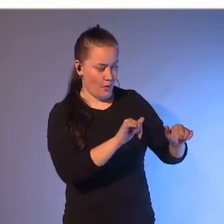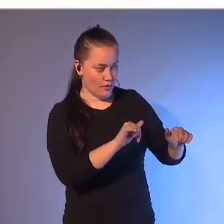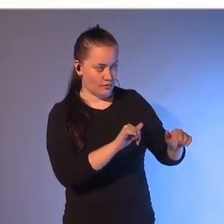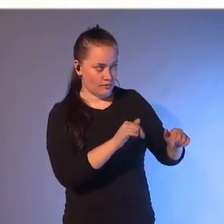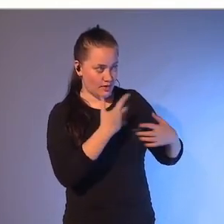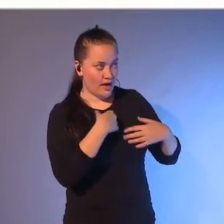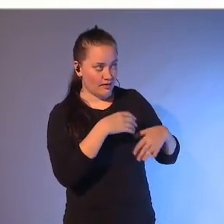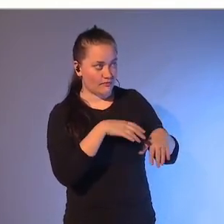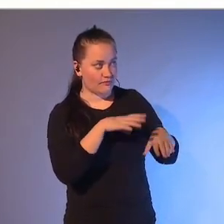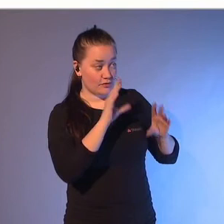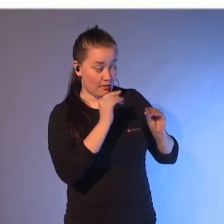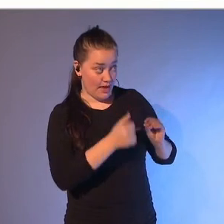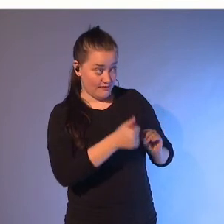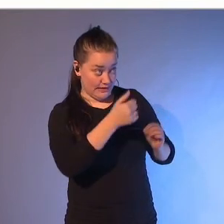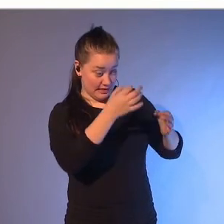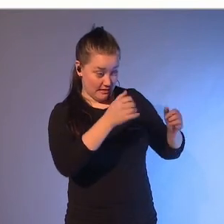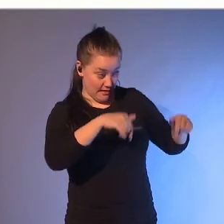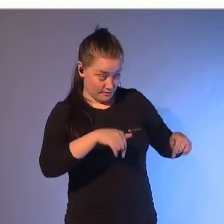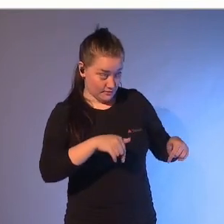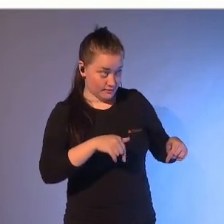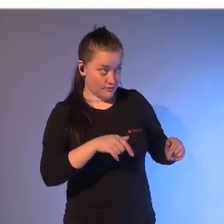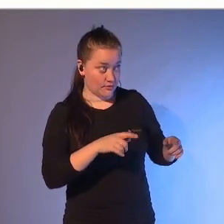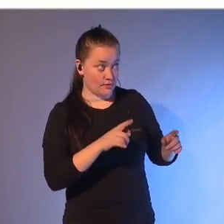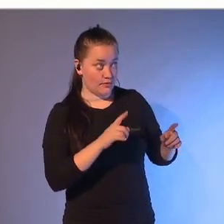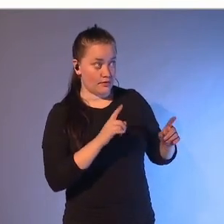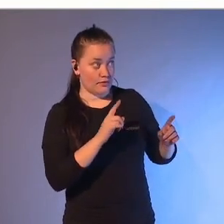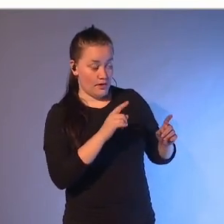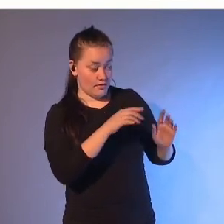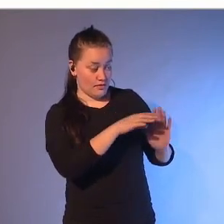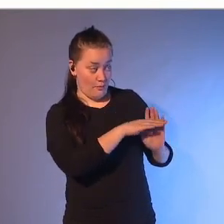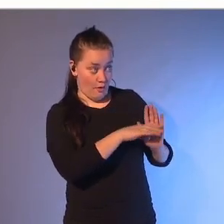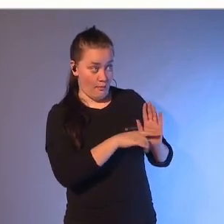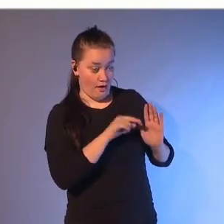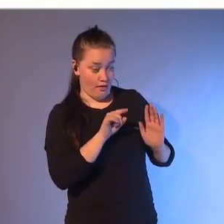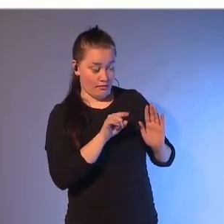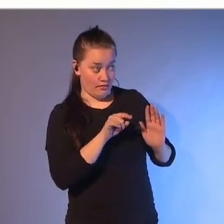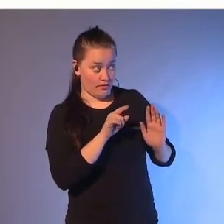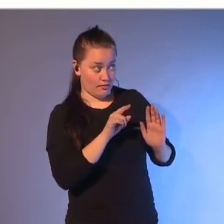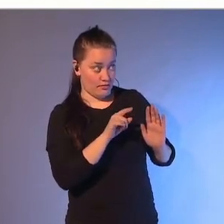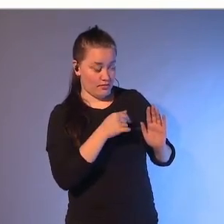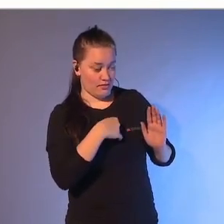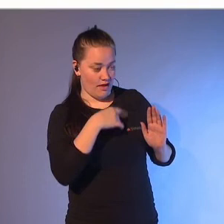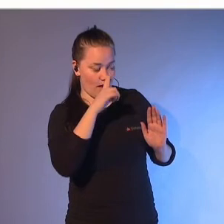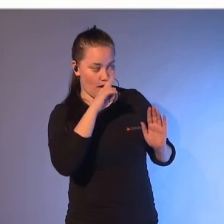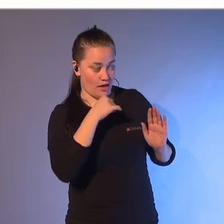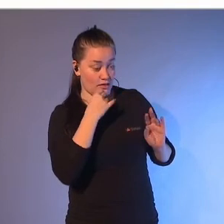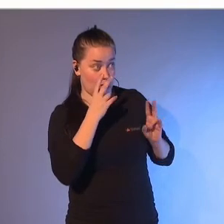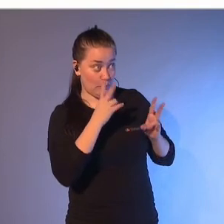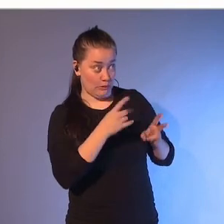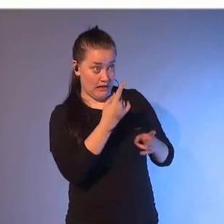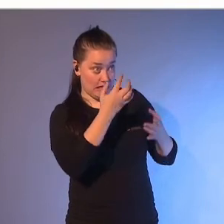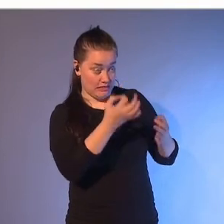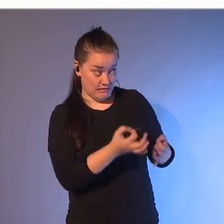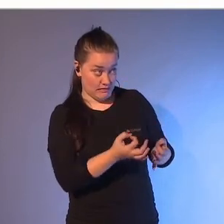hvert fall fått med meg en viktig ting her. Det programmet her kan jeg I første omgang bruke til en